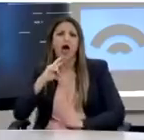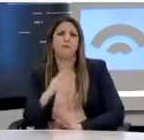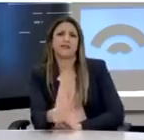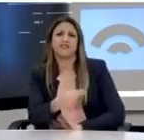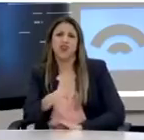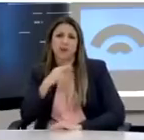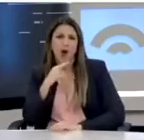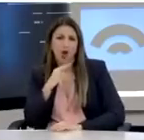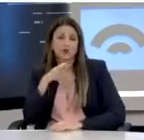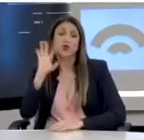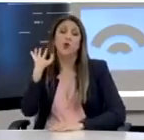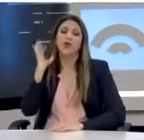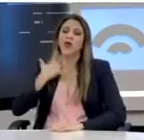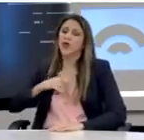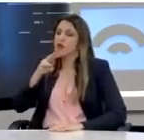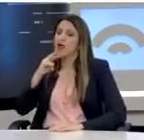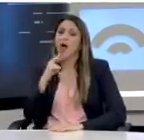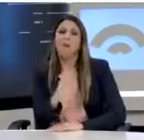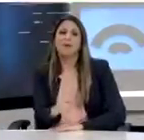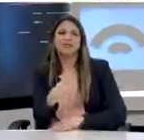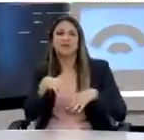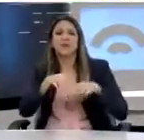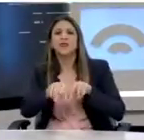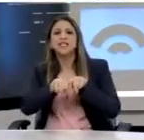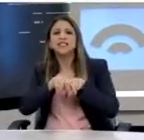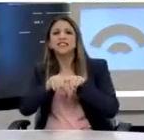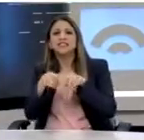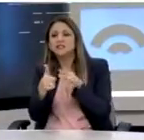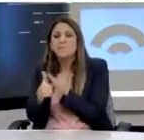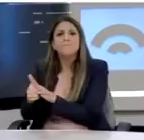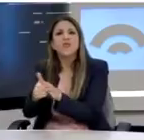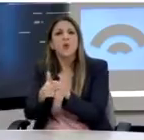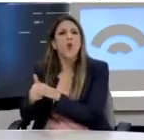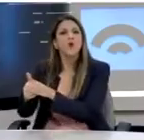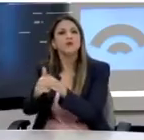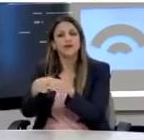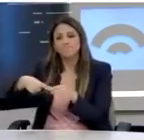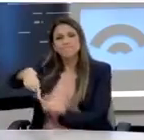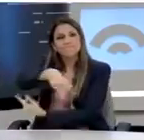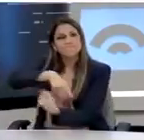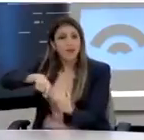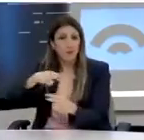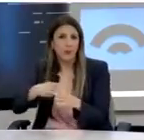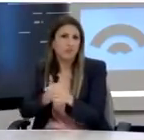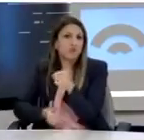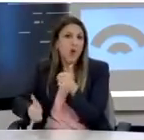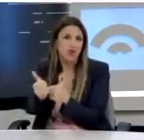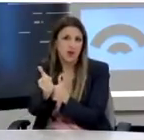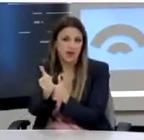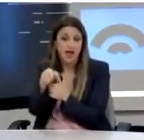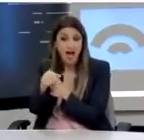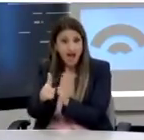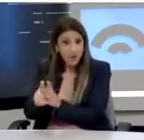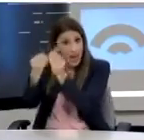της γλώσσας, αλλά στο κύριο και το μείζον θέμα, που ήταν η μειονότητα. Η μειονότητα ήταν το μείζον θέμα, που λύνεται με τη συμφωνία των